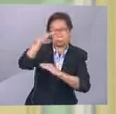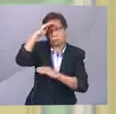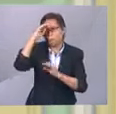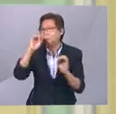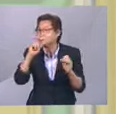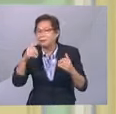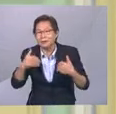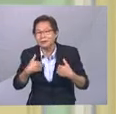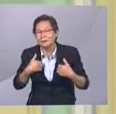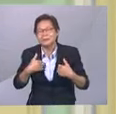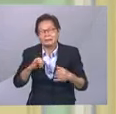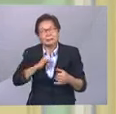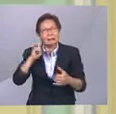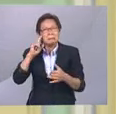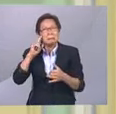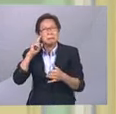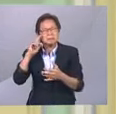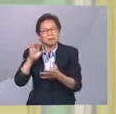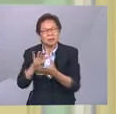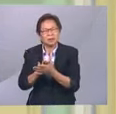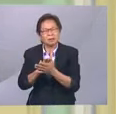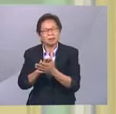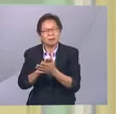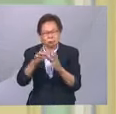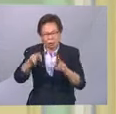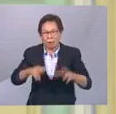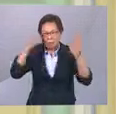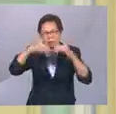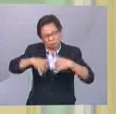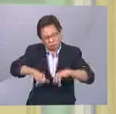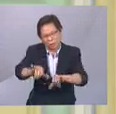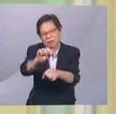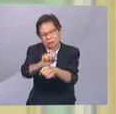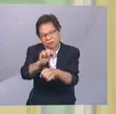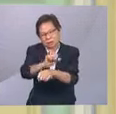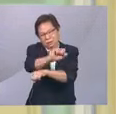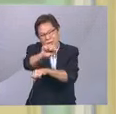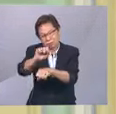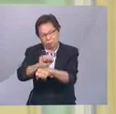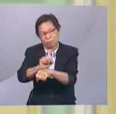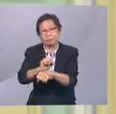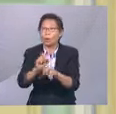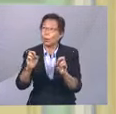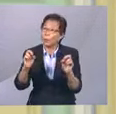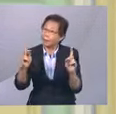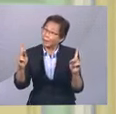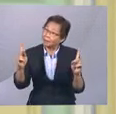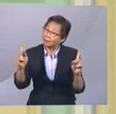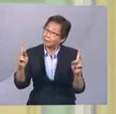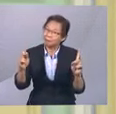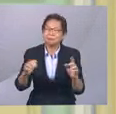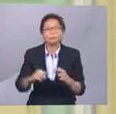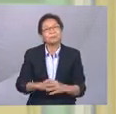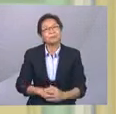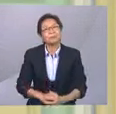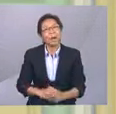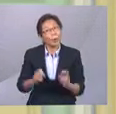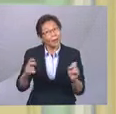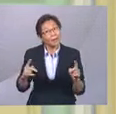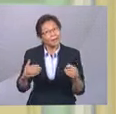mereka masih lagi pekerja di Singapura hai oke Hai